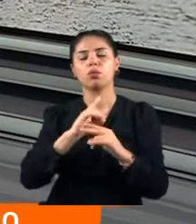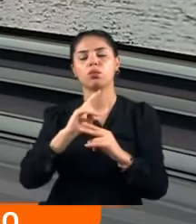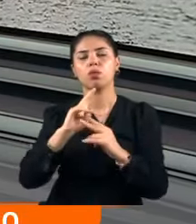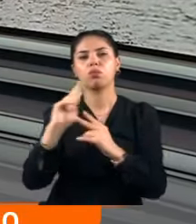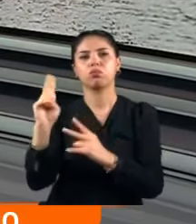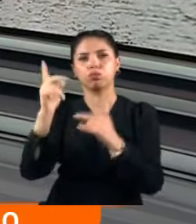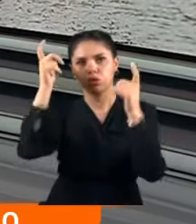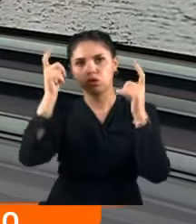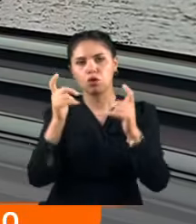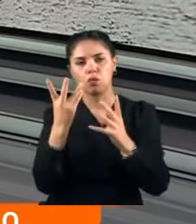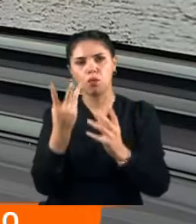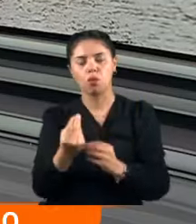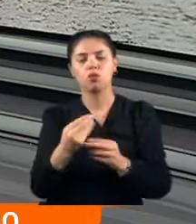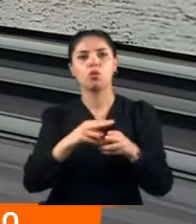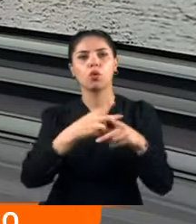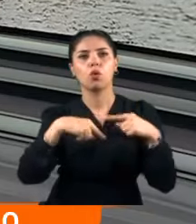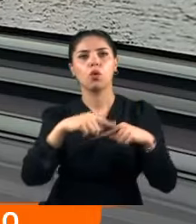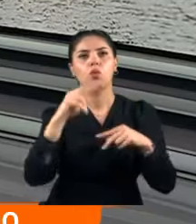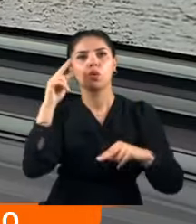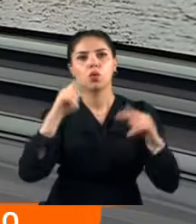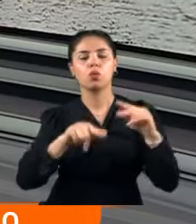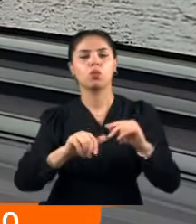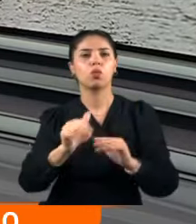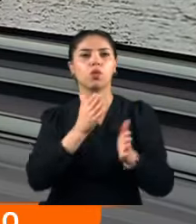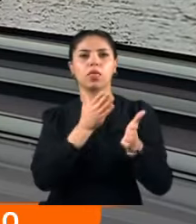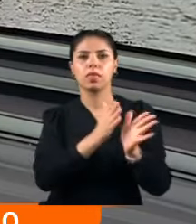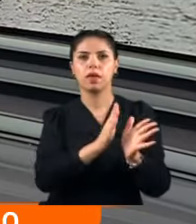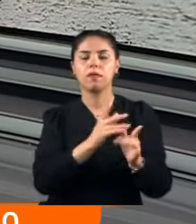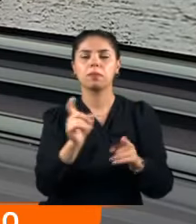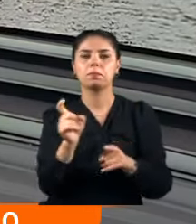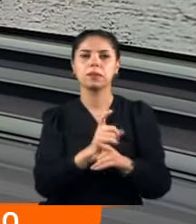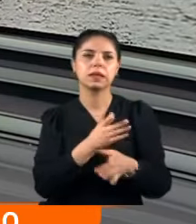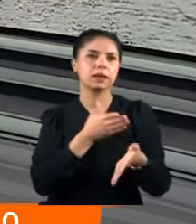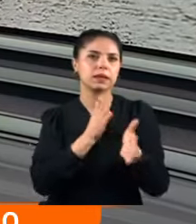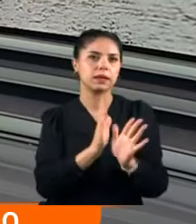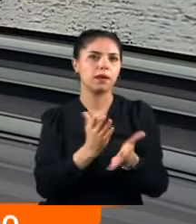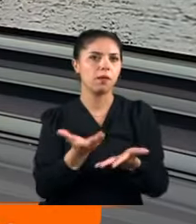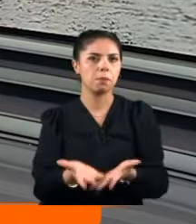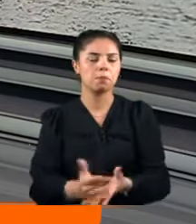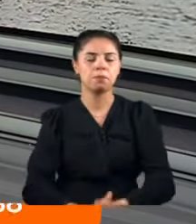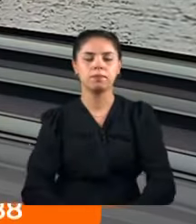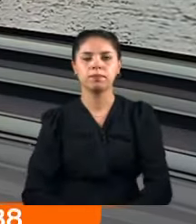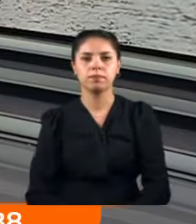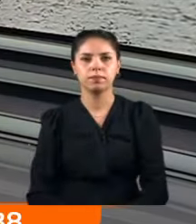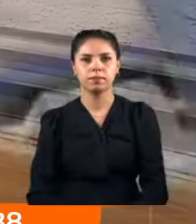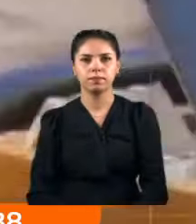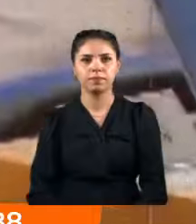bırakılacak. Ayrıca komisyon görüşmeleri bugün de devam etti ve tansiyon düşmek bilmedi.